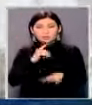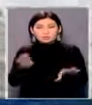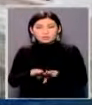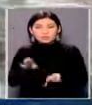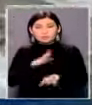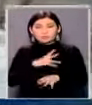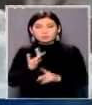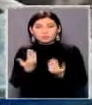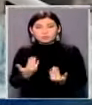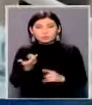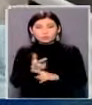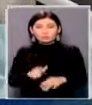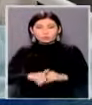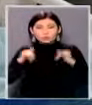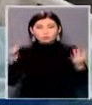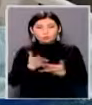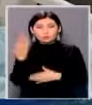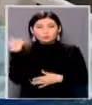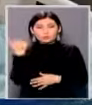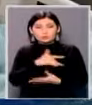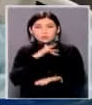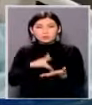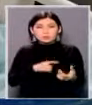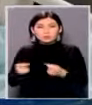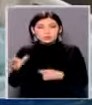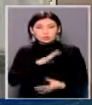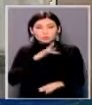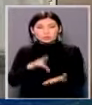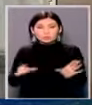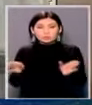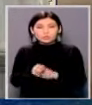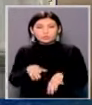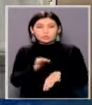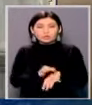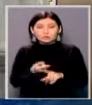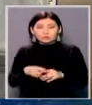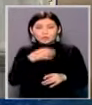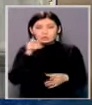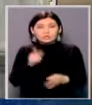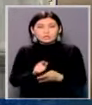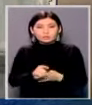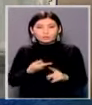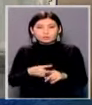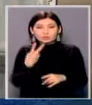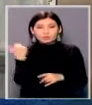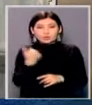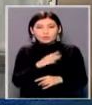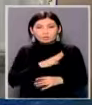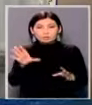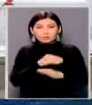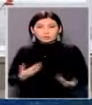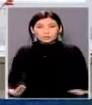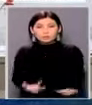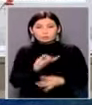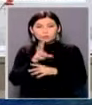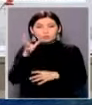салыстырғанда едәуір артқан. Өткен аптада шаһар билігі қалада коменданттық сағат жариялады. Енді алдағы екі апта бойы тұрғындардың